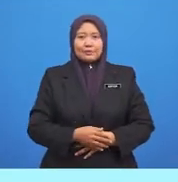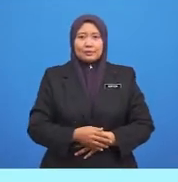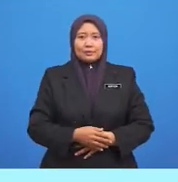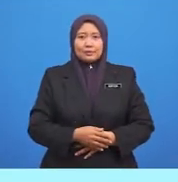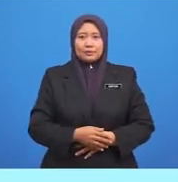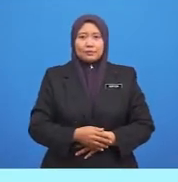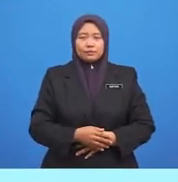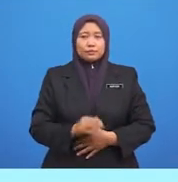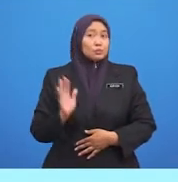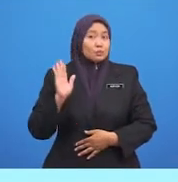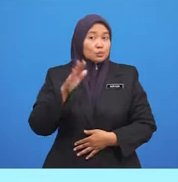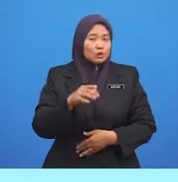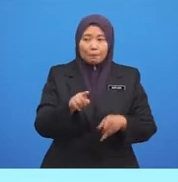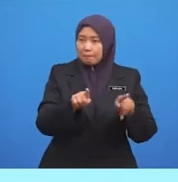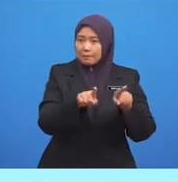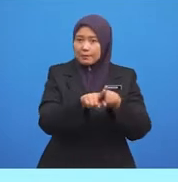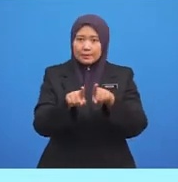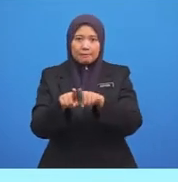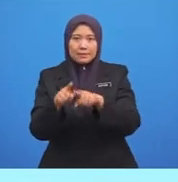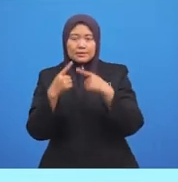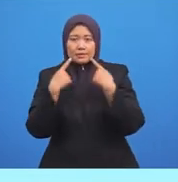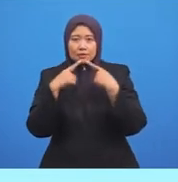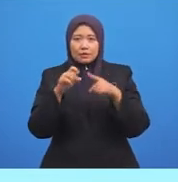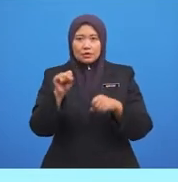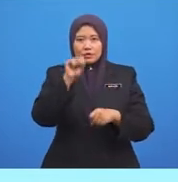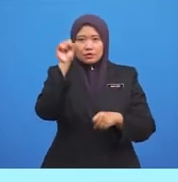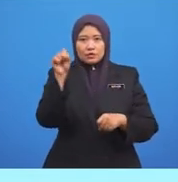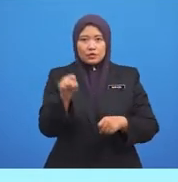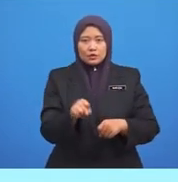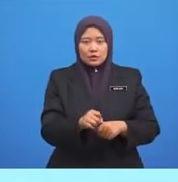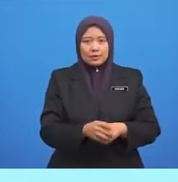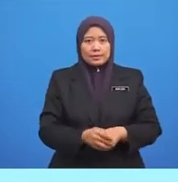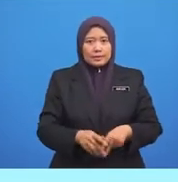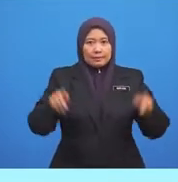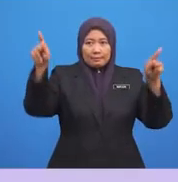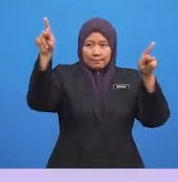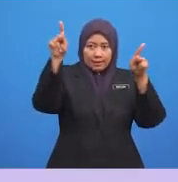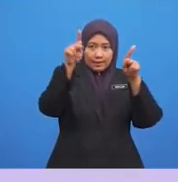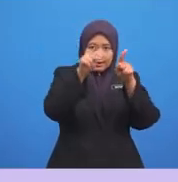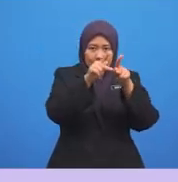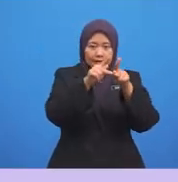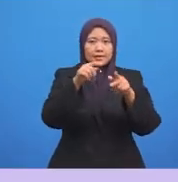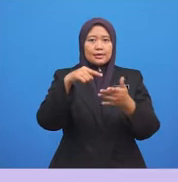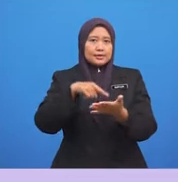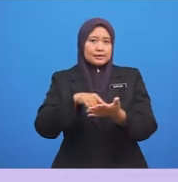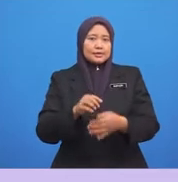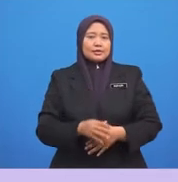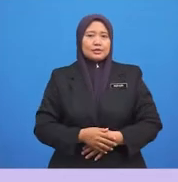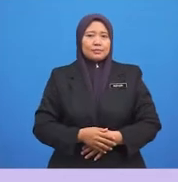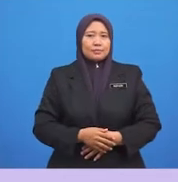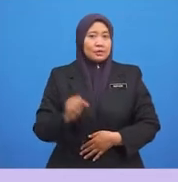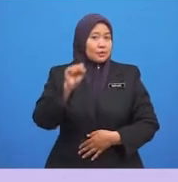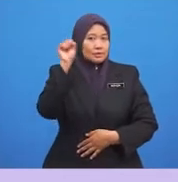kata kita sama-sama menjawab soalan padanan ini pula? Soalan